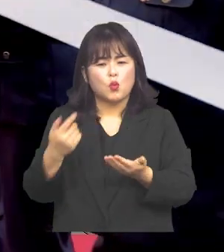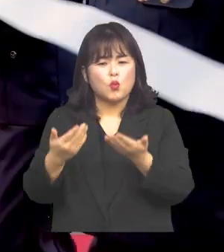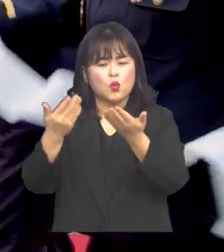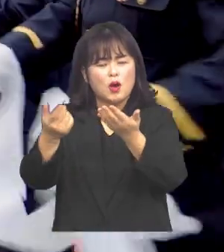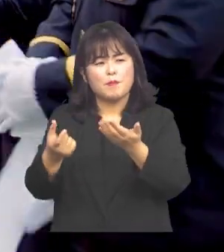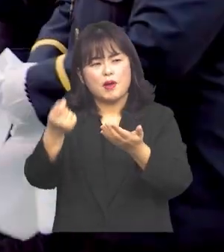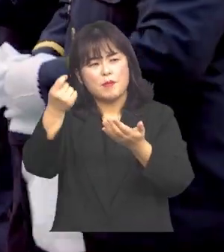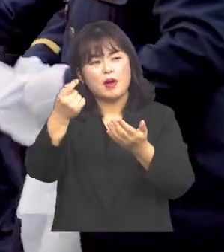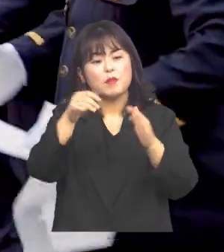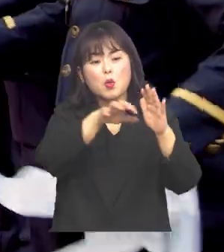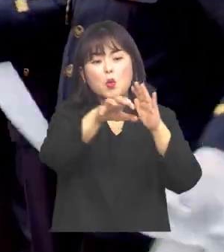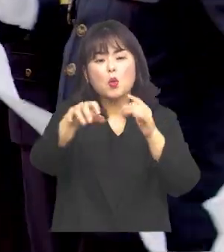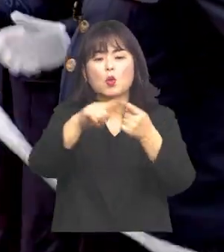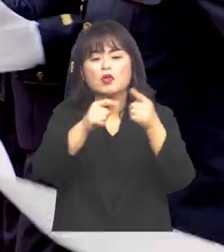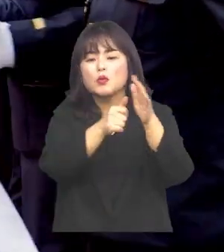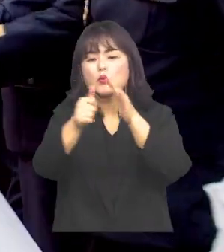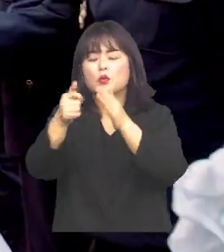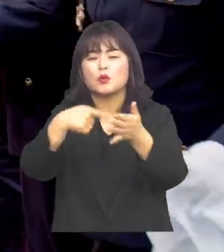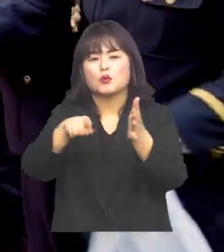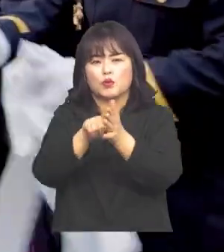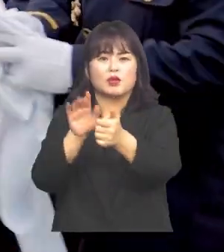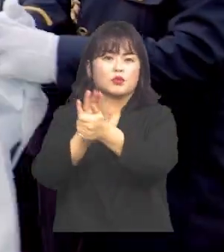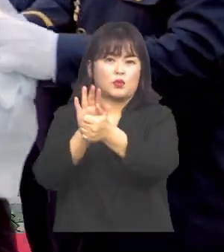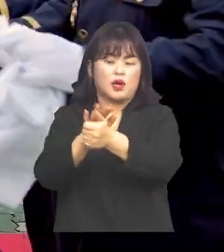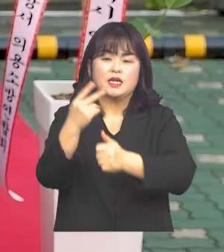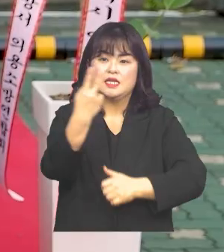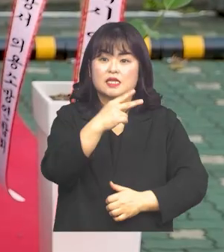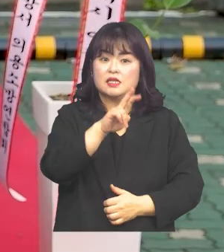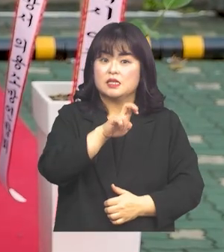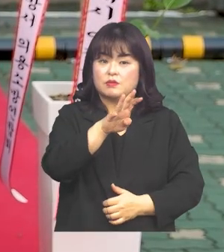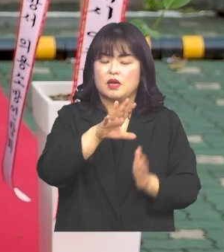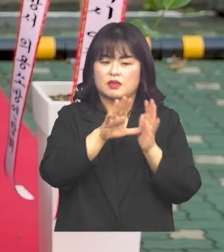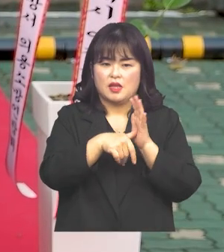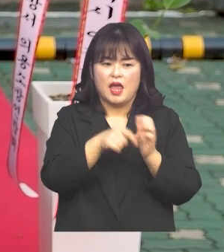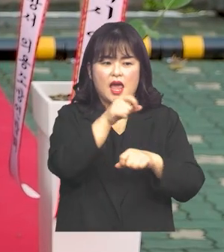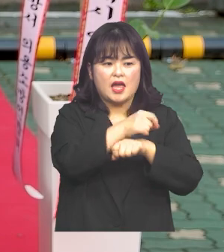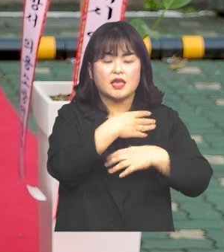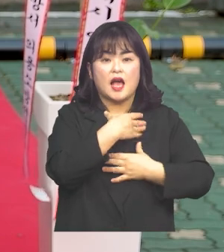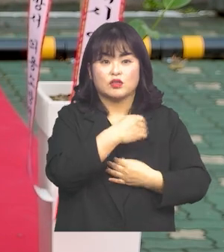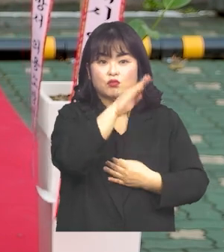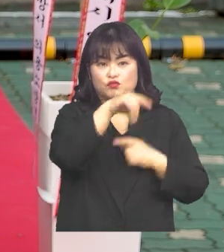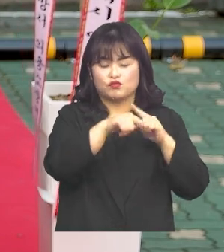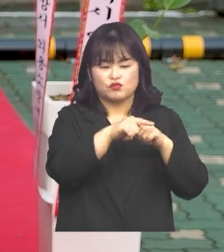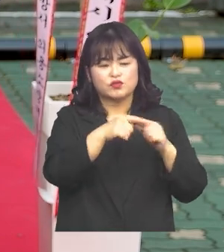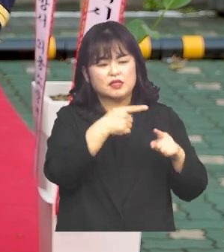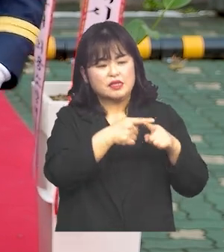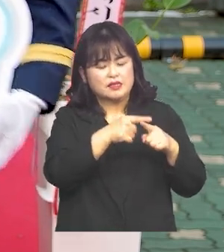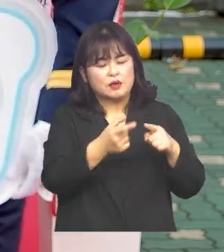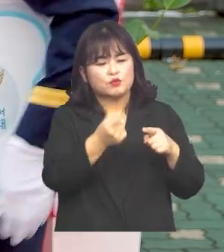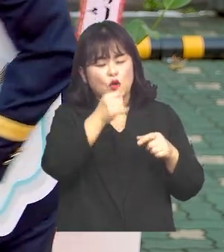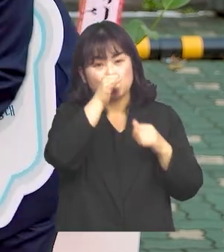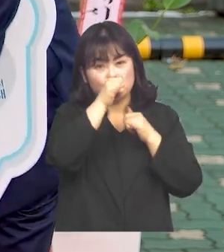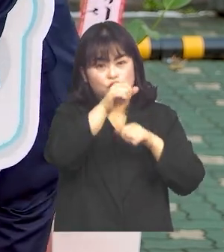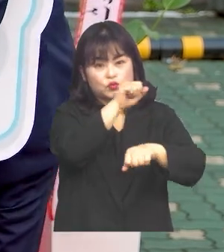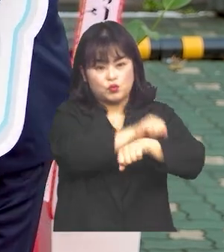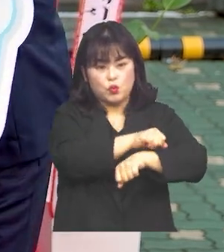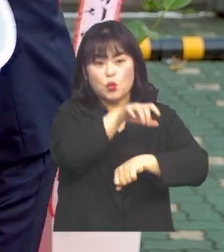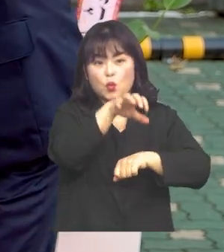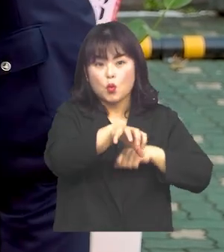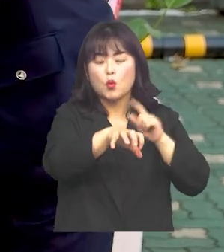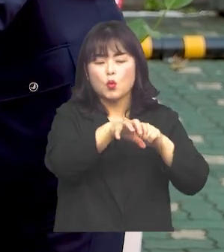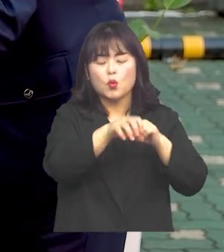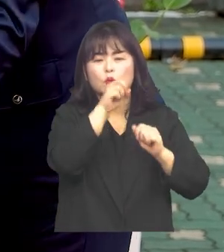현장 대응력을 한층 강화할 수 있도록 돕기 위한 조치로 2023년 행정안전부 재난관리평가에서